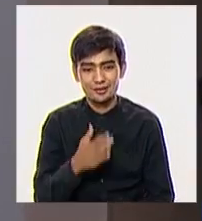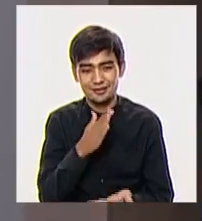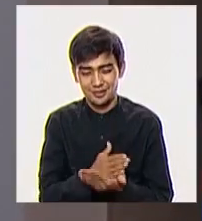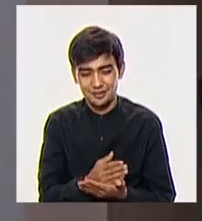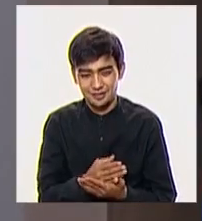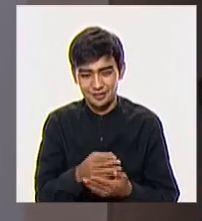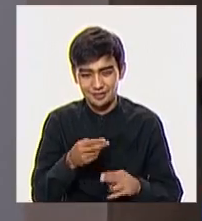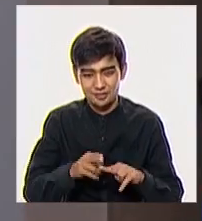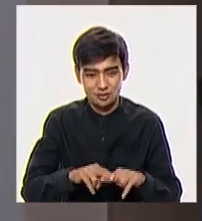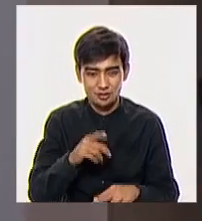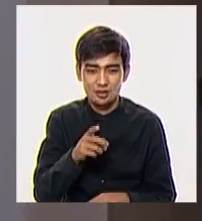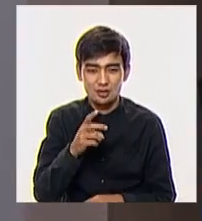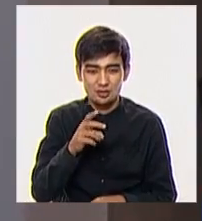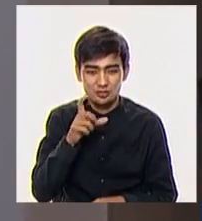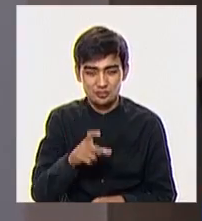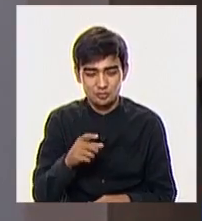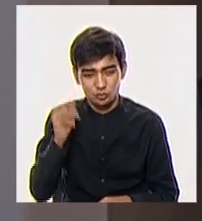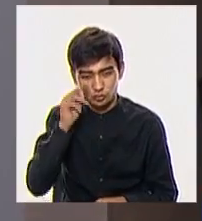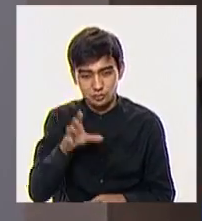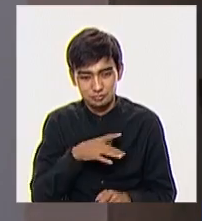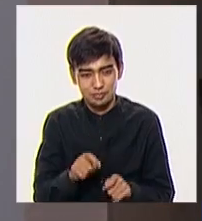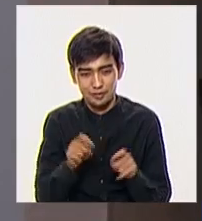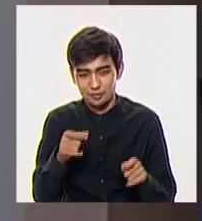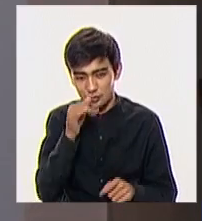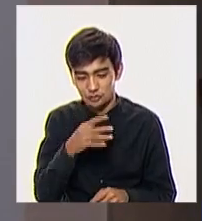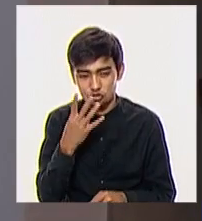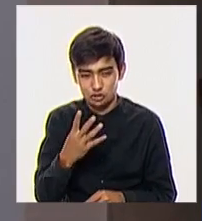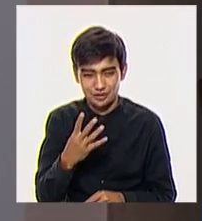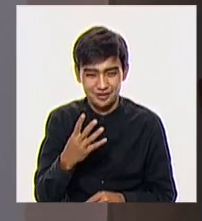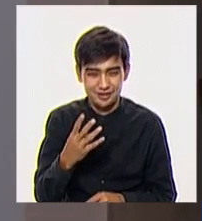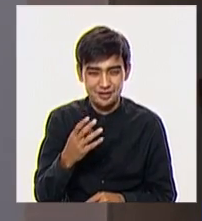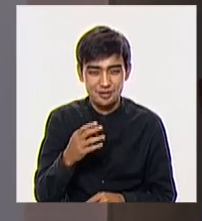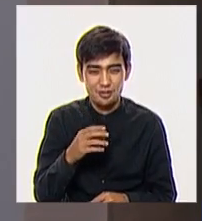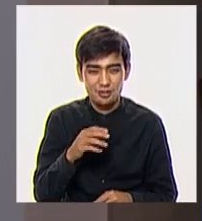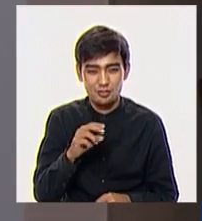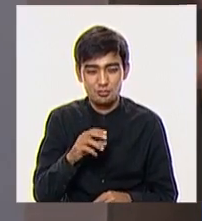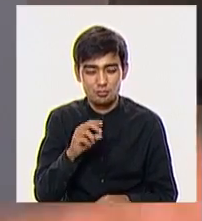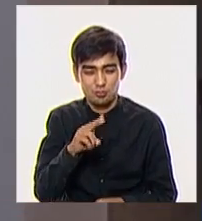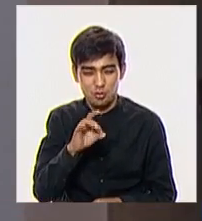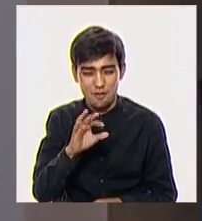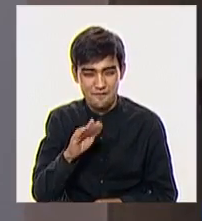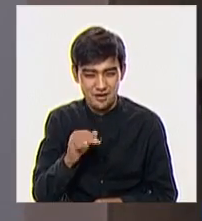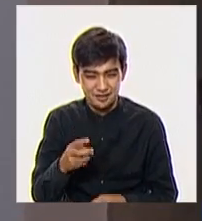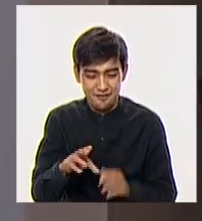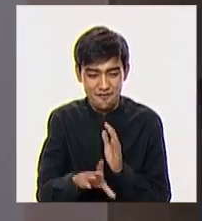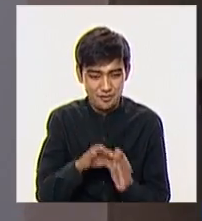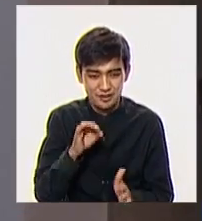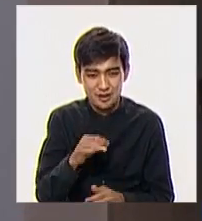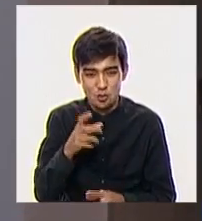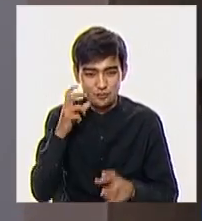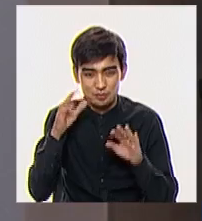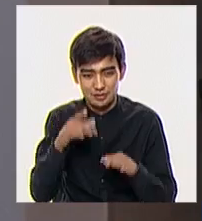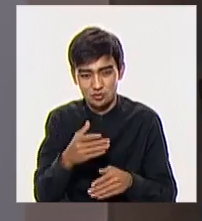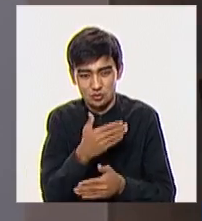кейбір мамандықтар мүлдем ашылмай қалуы мүмкін. Өйткені оқушылар мына 4 мамандықтың 3-ін ғана таңдайды да, біреуін таңдамай қойса, сол мамандық ол университетте